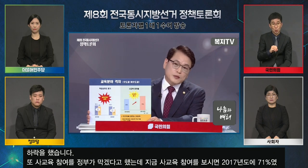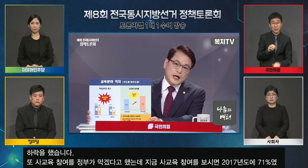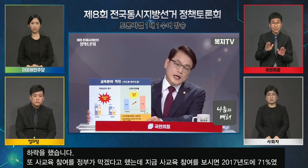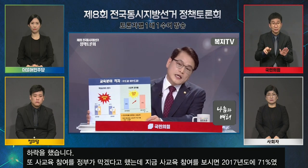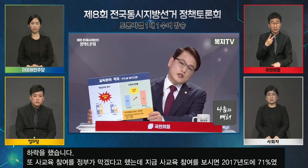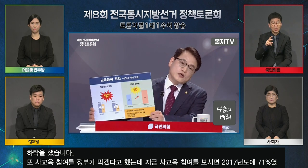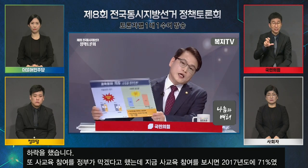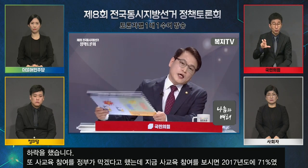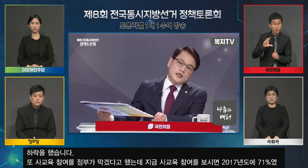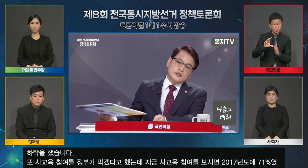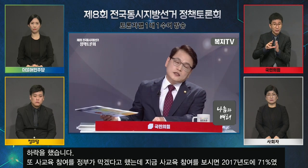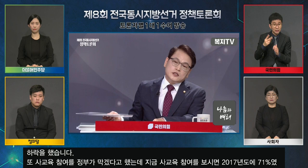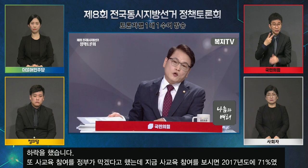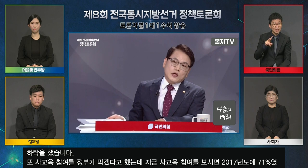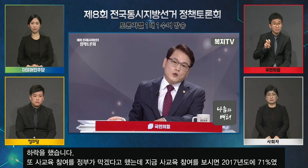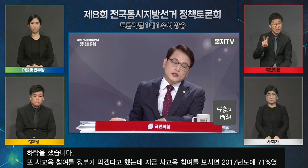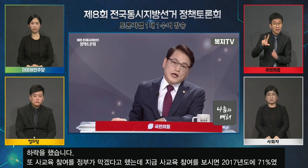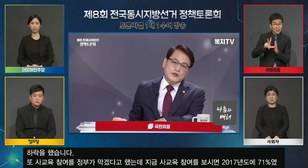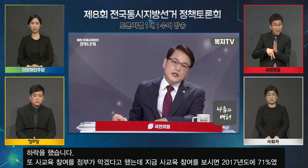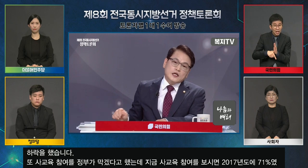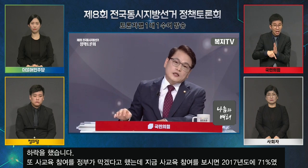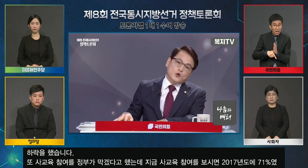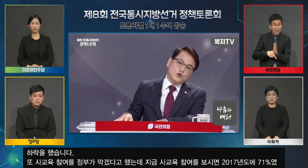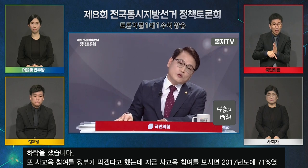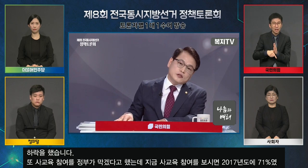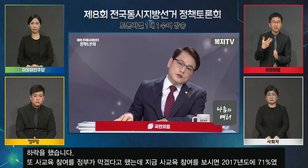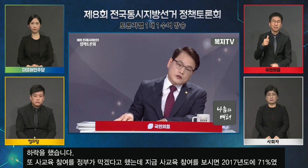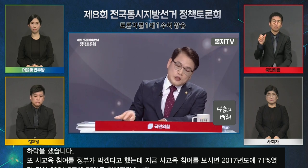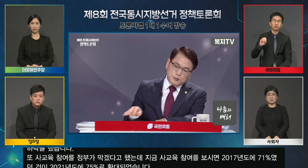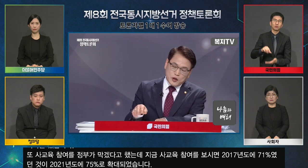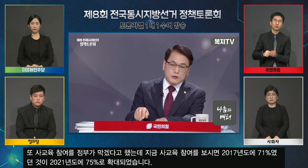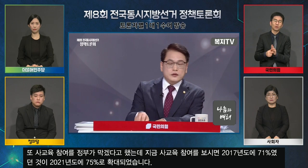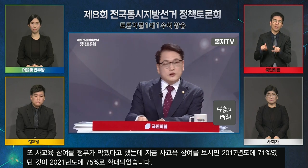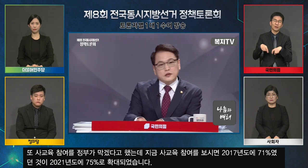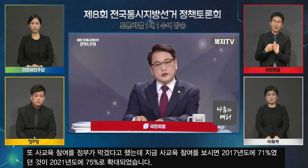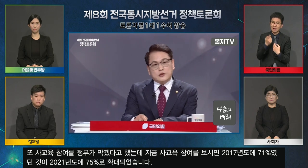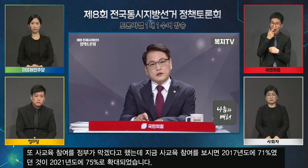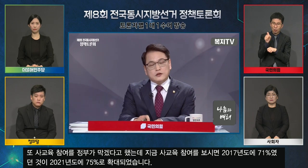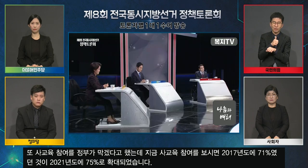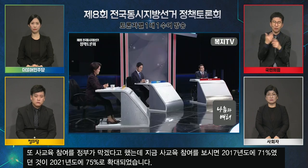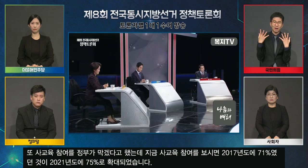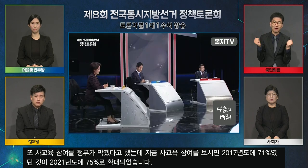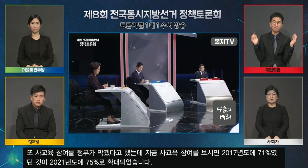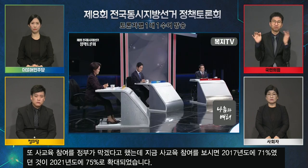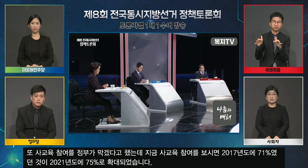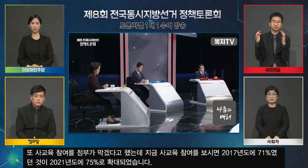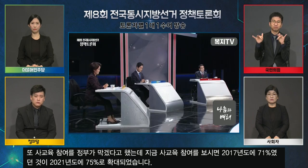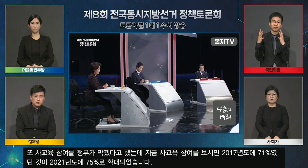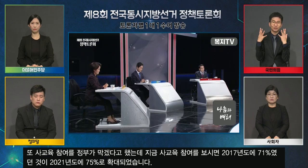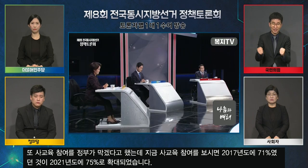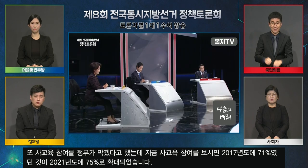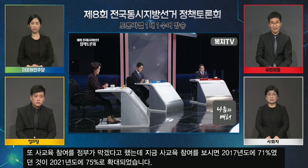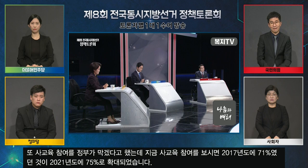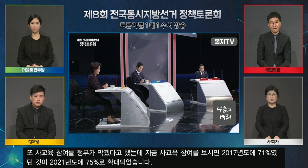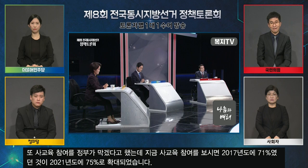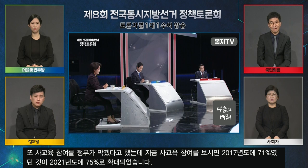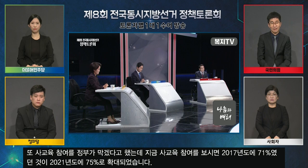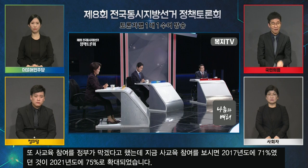확대되었습니다. 이렇게 지역과 도시 간 교육 정책 불균형으로 인해서